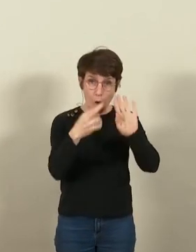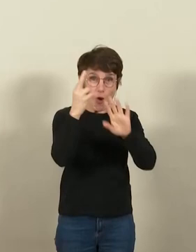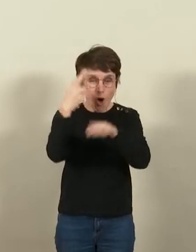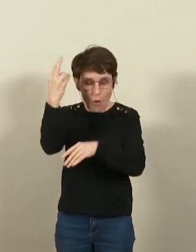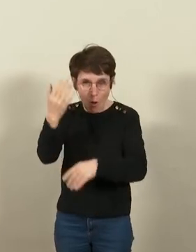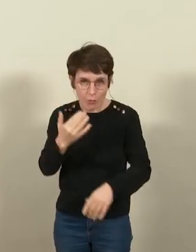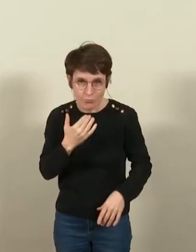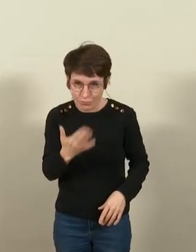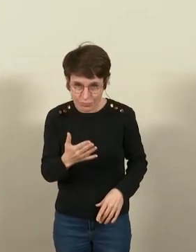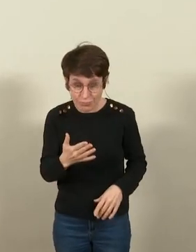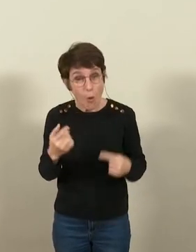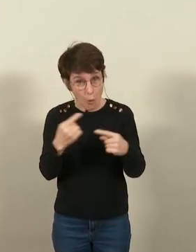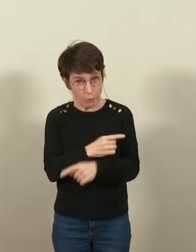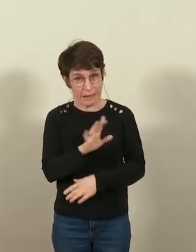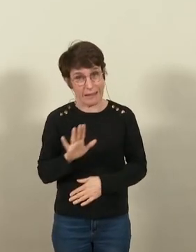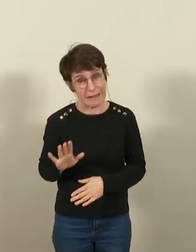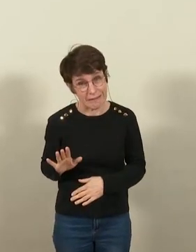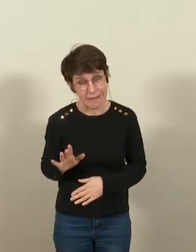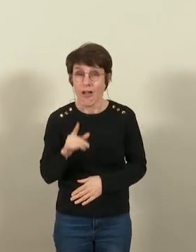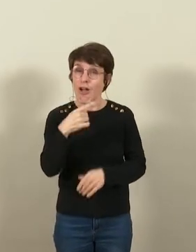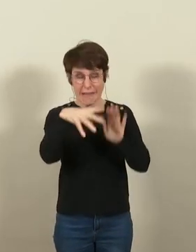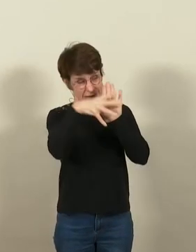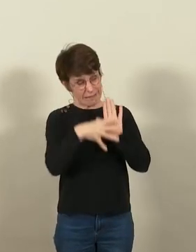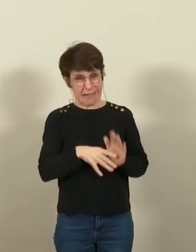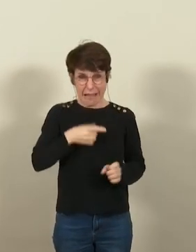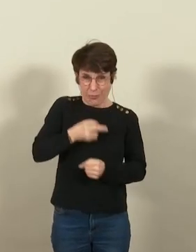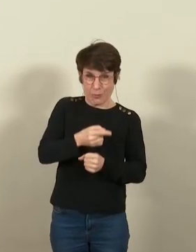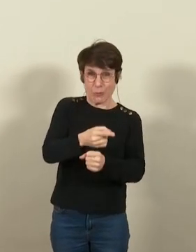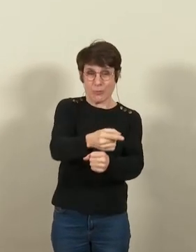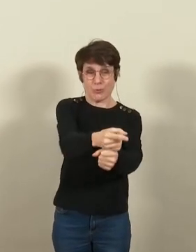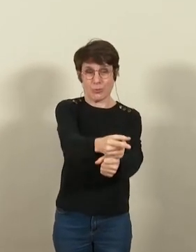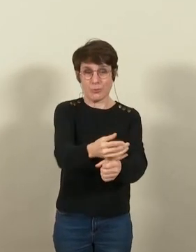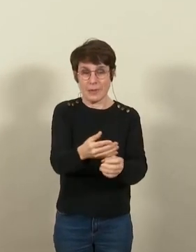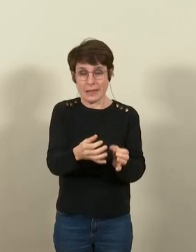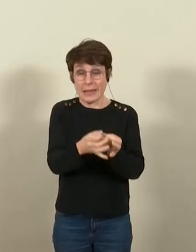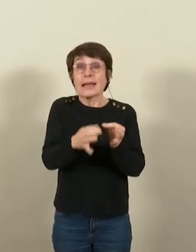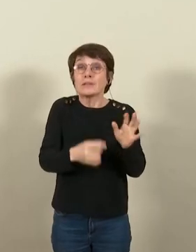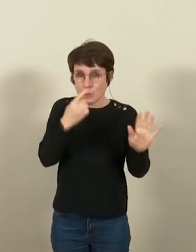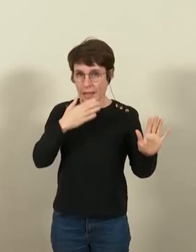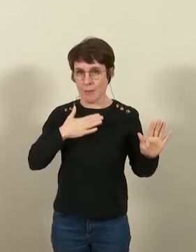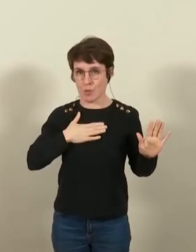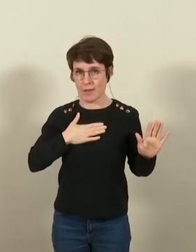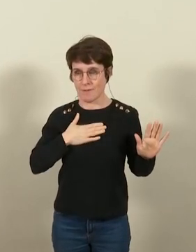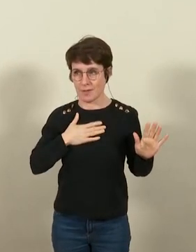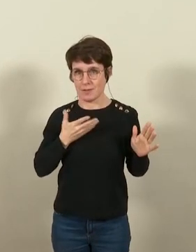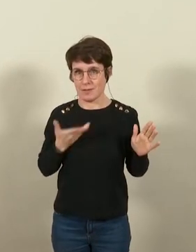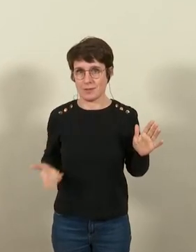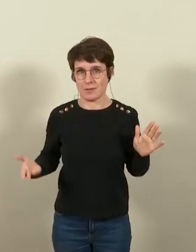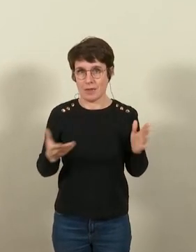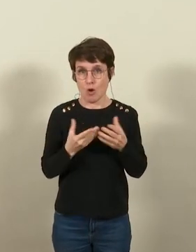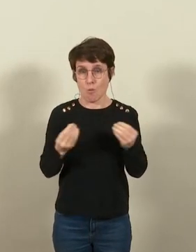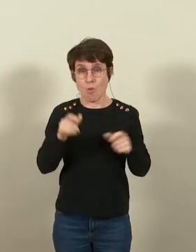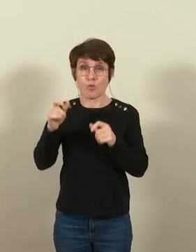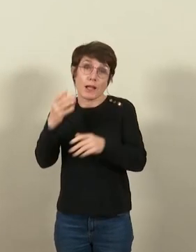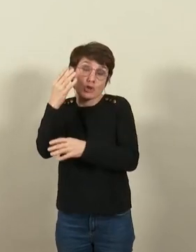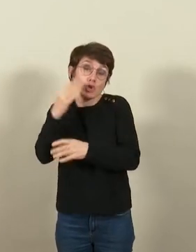vous imposez un certain nombre de critères qui rendent pas du tout et qui donne pas envie à mon avis à beaucoup d'amateurs